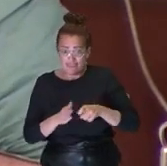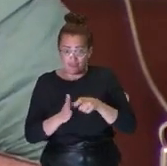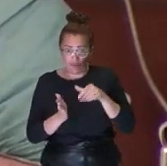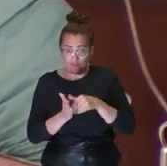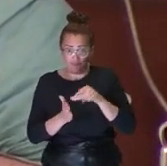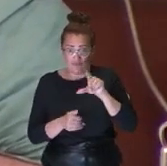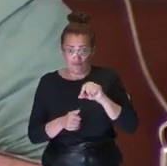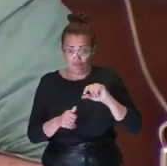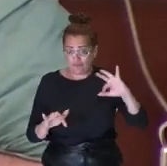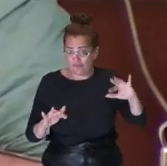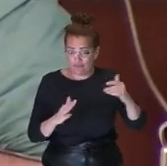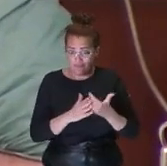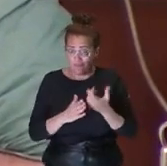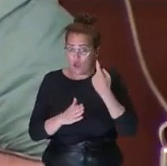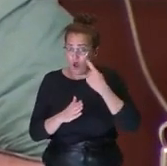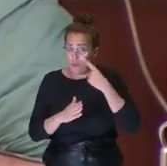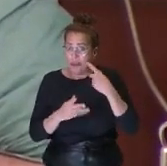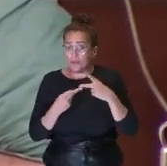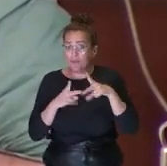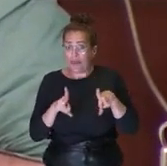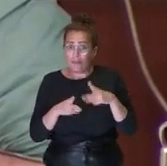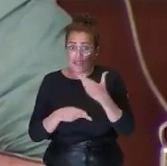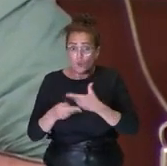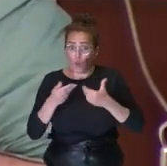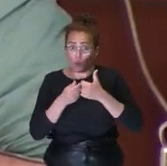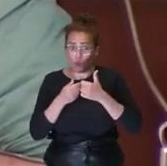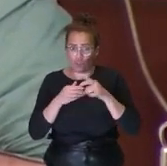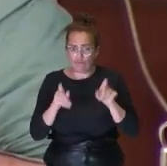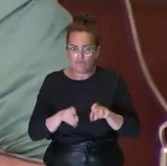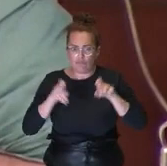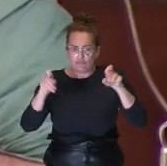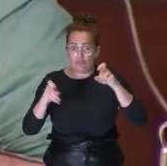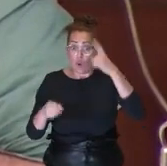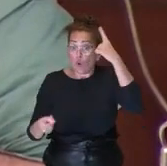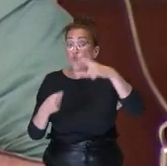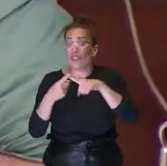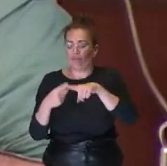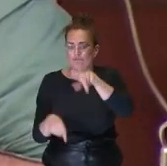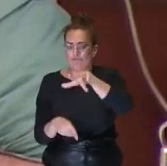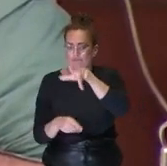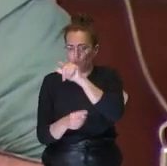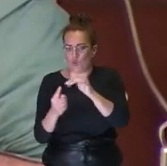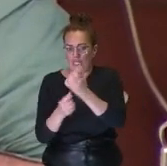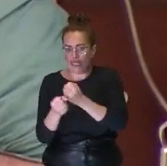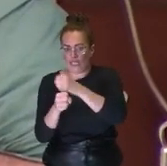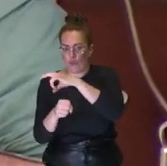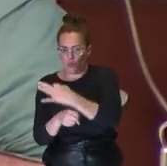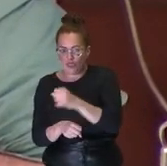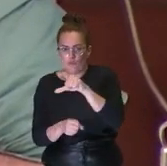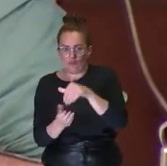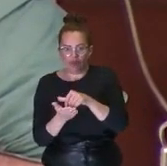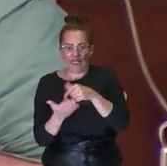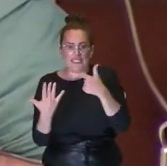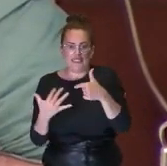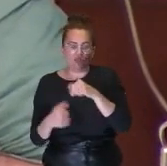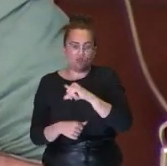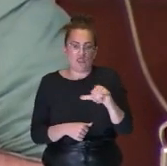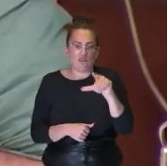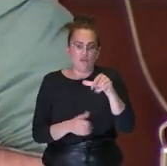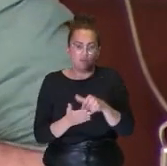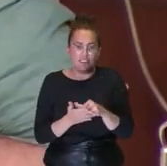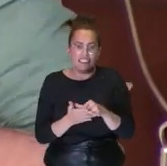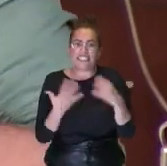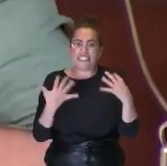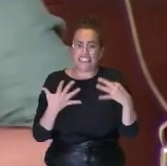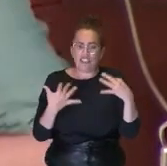hausse du nombre de permis de construire qui ont été accordés pour produire du logement social. Sur la période 2017-2019, c'est 2533 permis de construire pour les